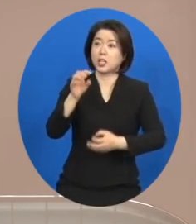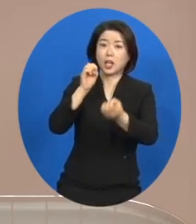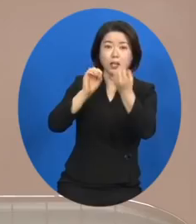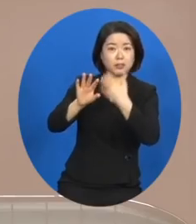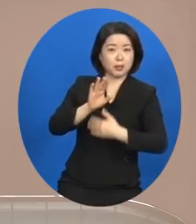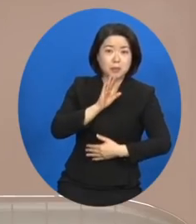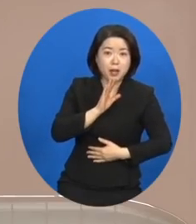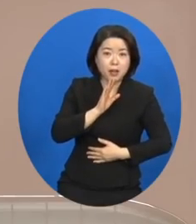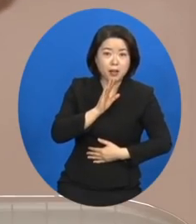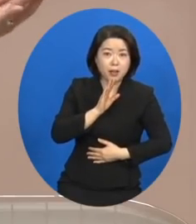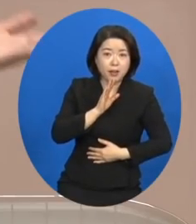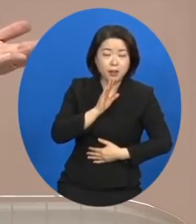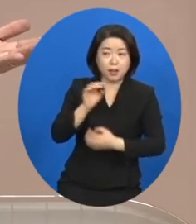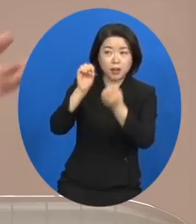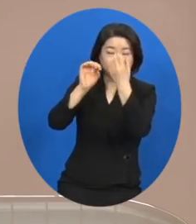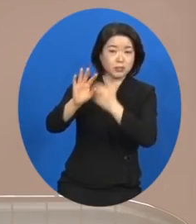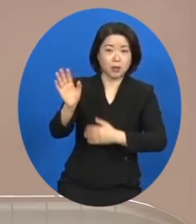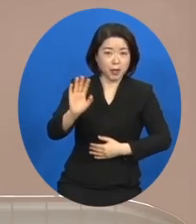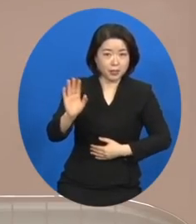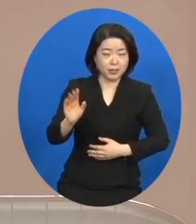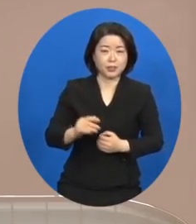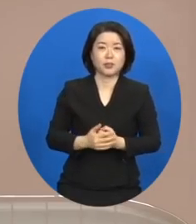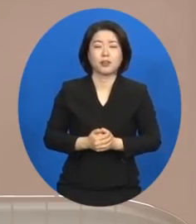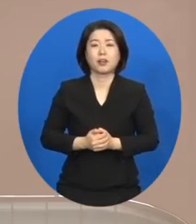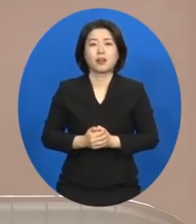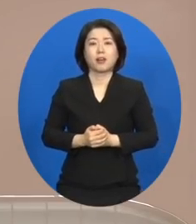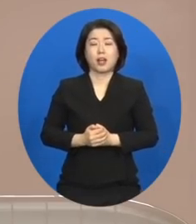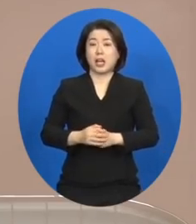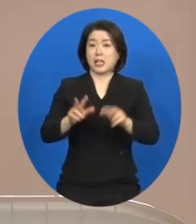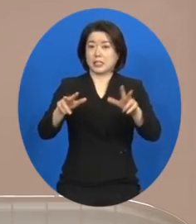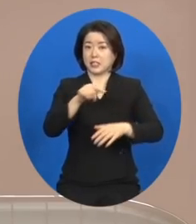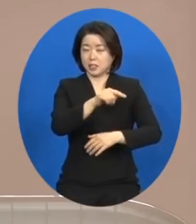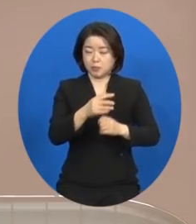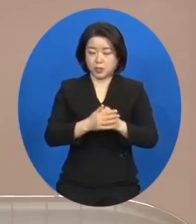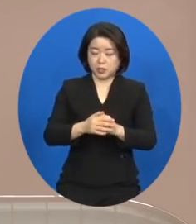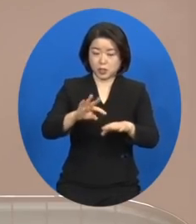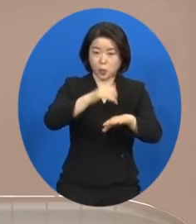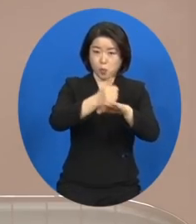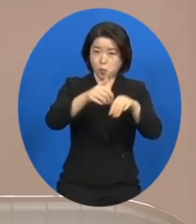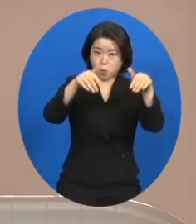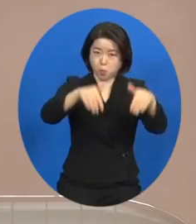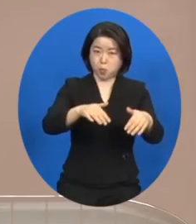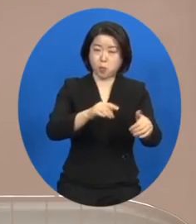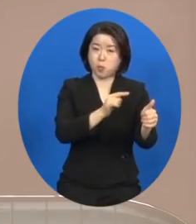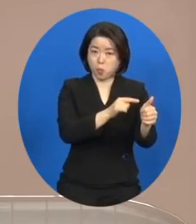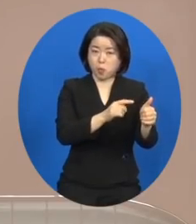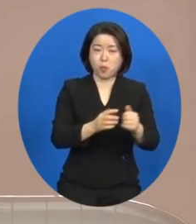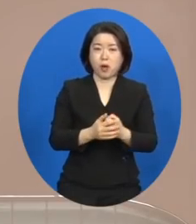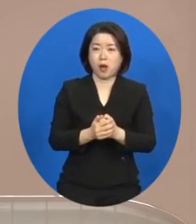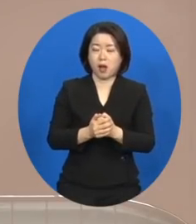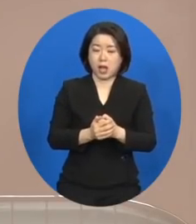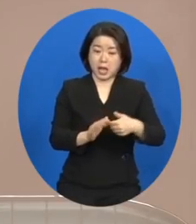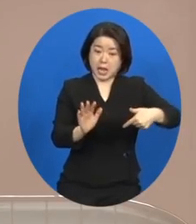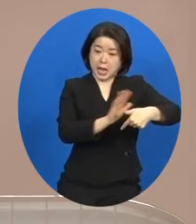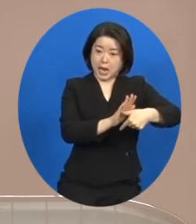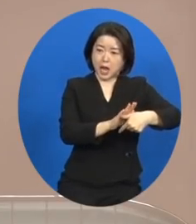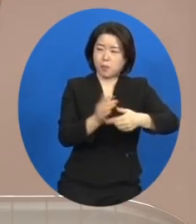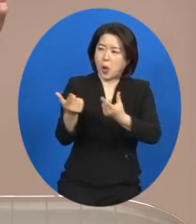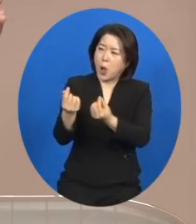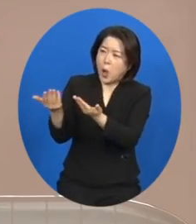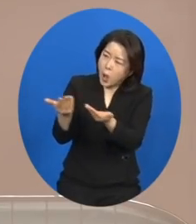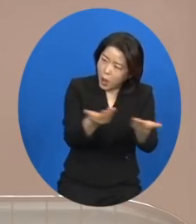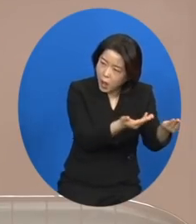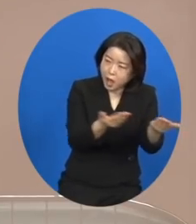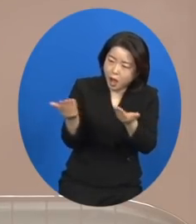여러분, 응답 아닙니다. 왜냐하면 지금 이 왕의 신하는 예수님께 지금 가버나움으로 가자고 하셨는데 예수님 뭐라고